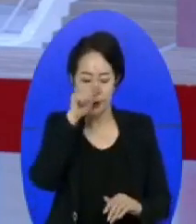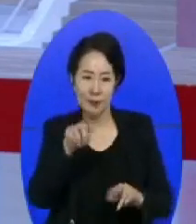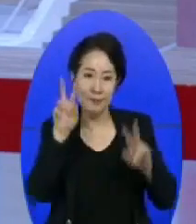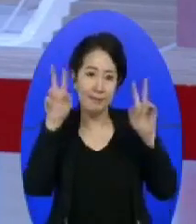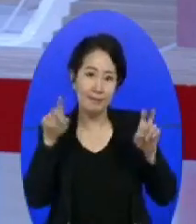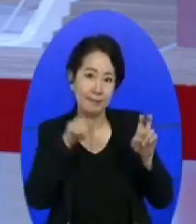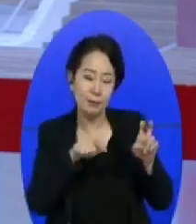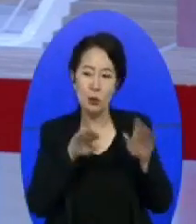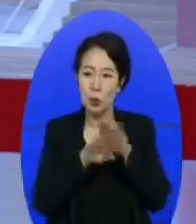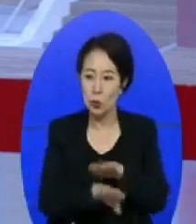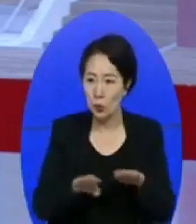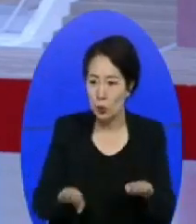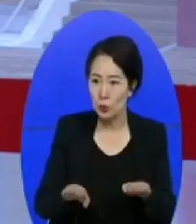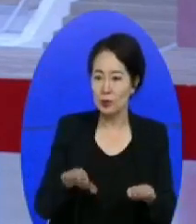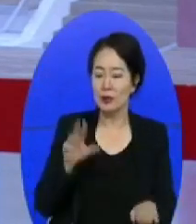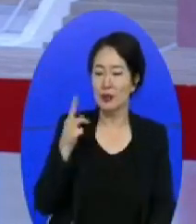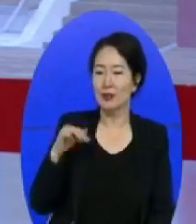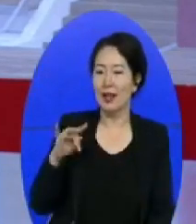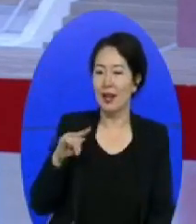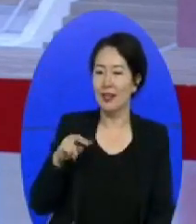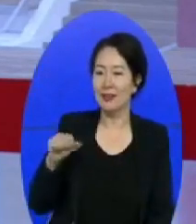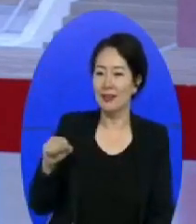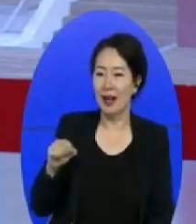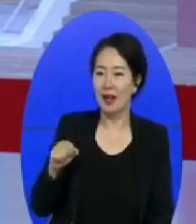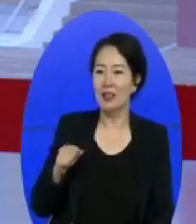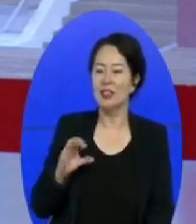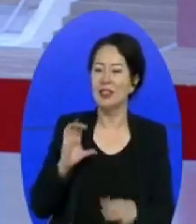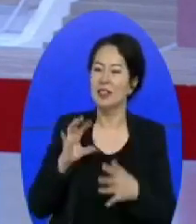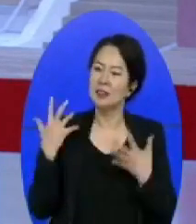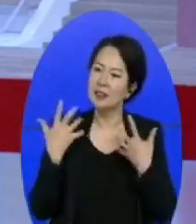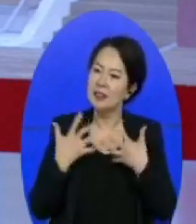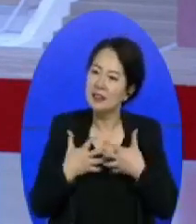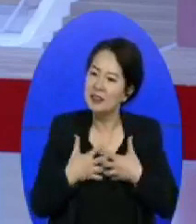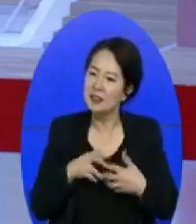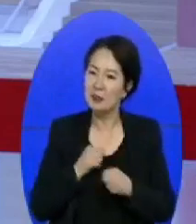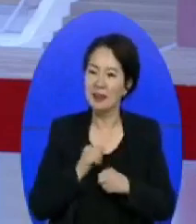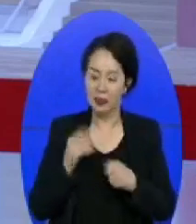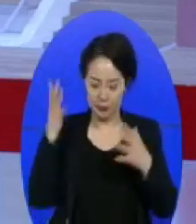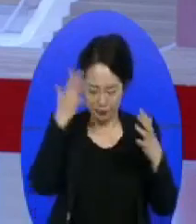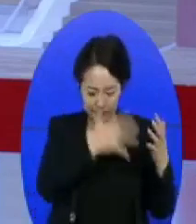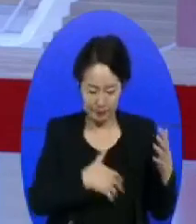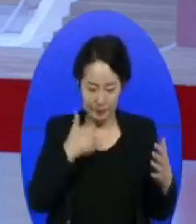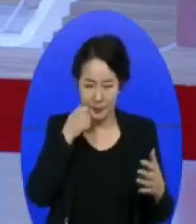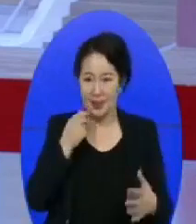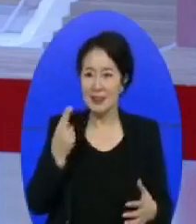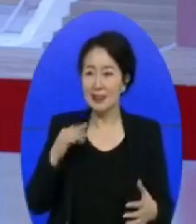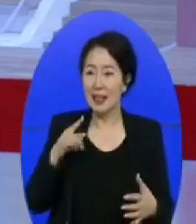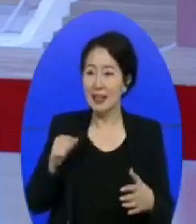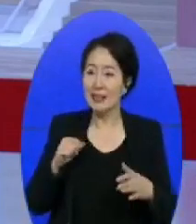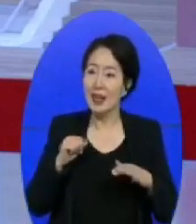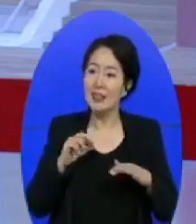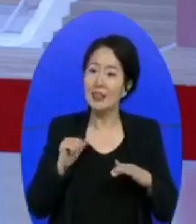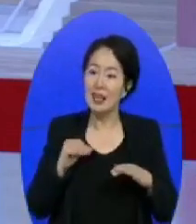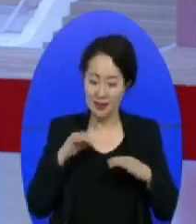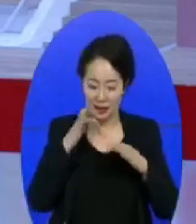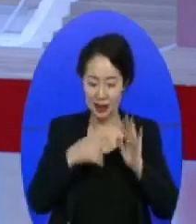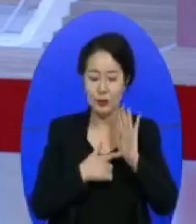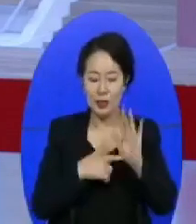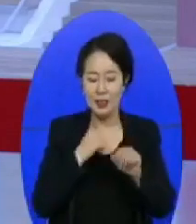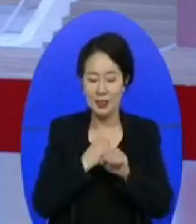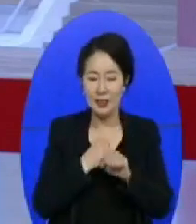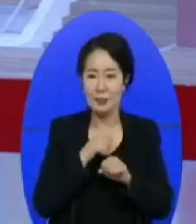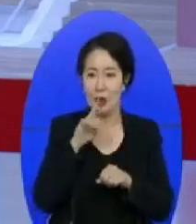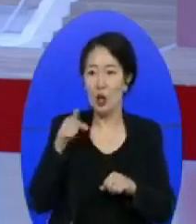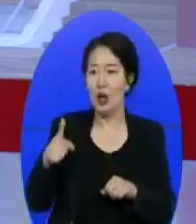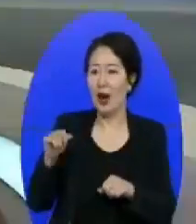болонд хүүхдийн дархлааны системийн тухай энэ дархлаа хэрхэн яаж ажилладаг талаарх сэдвийг бас хөндөж үзүүлэх гэж байгаа. Эфирийн шууд студиуд